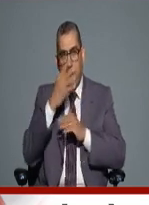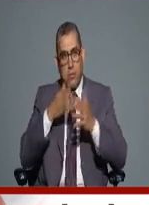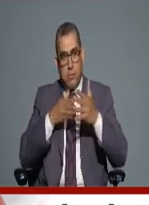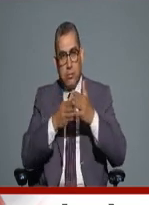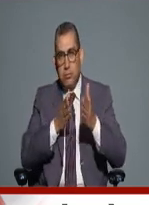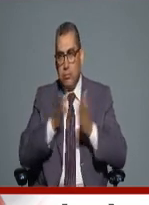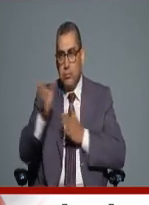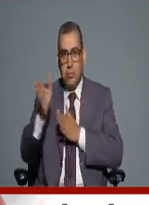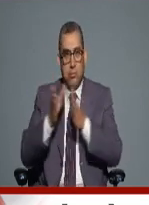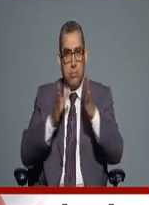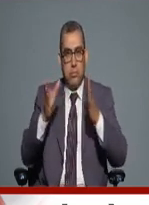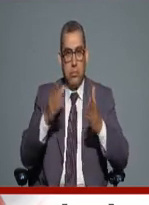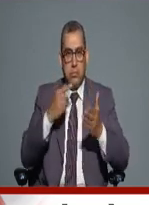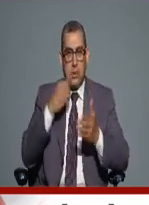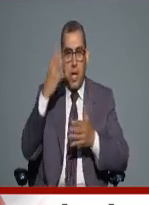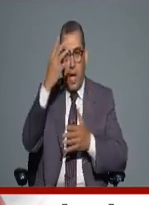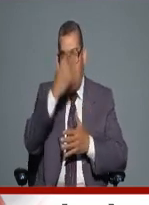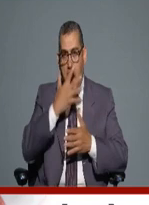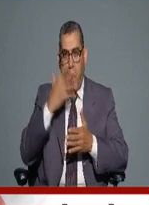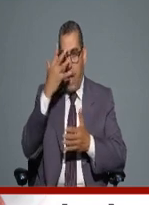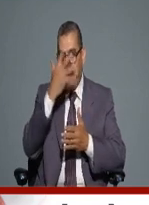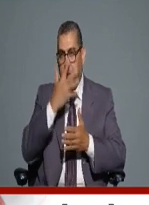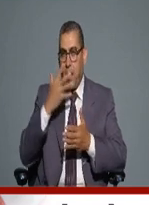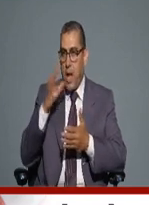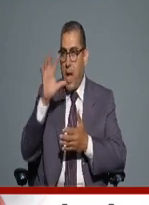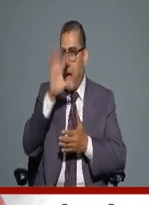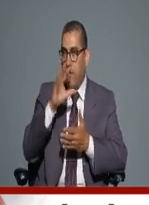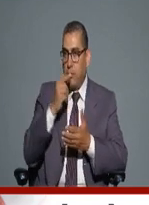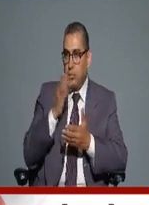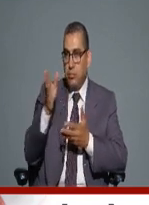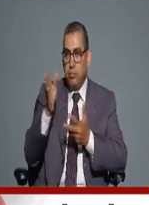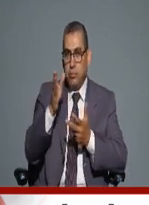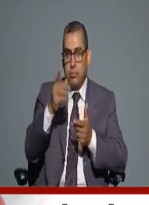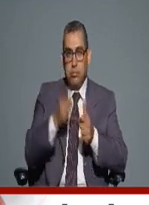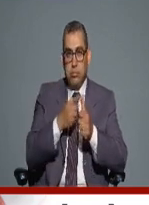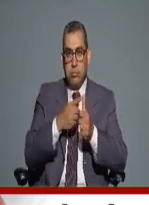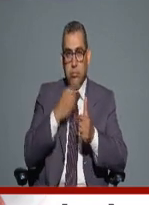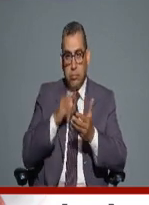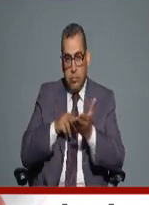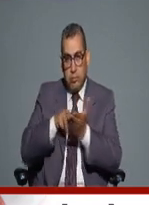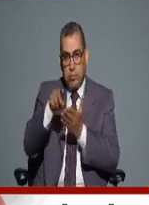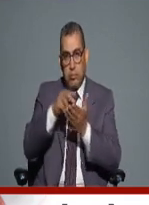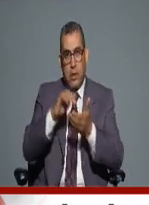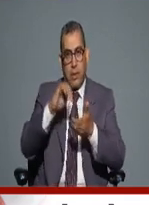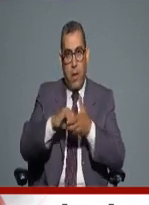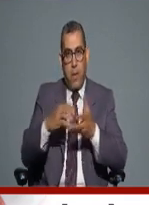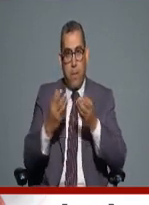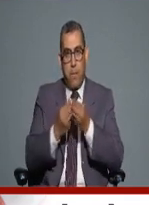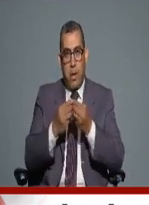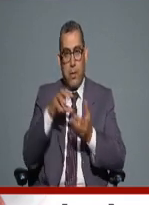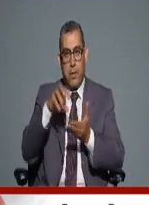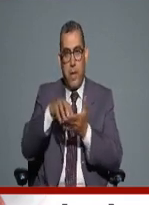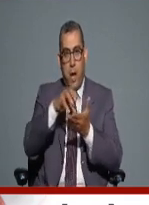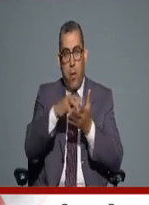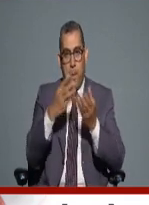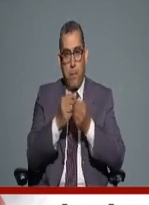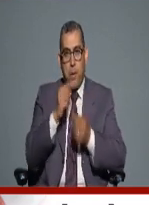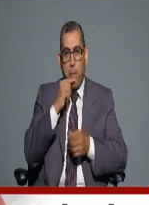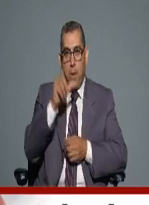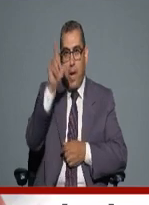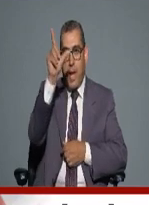على مستوى الدول الأفريقية، وخصوصا التحرك والتعاون مع دول حوض